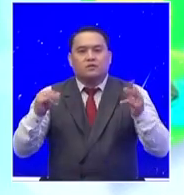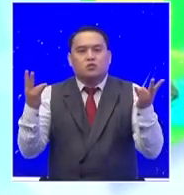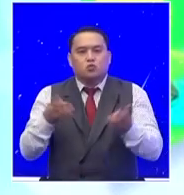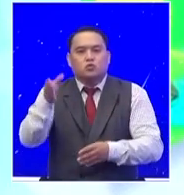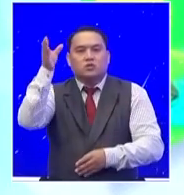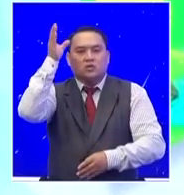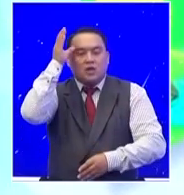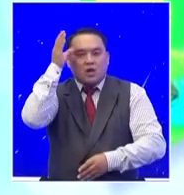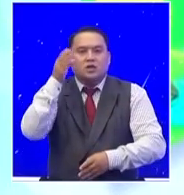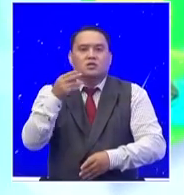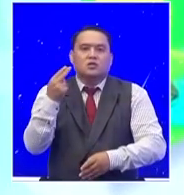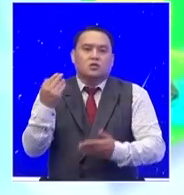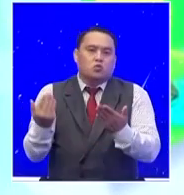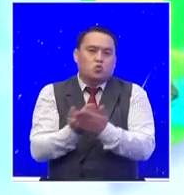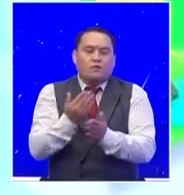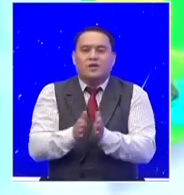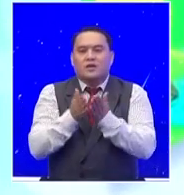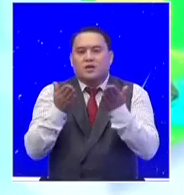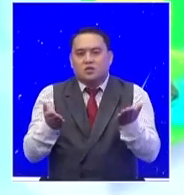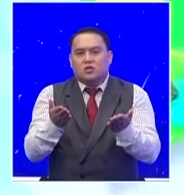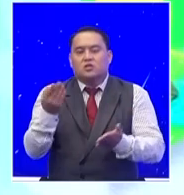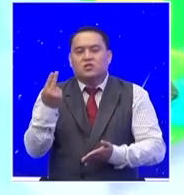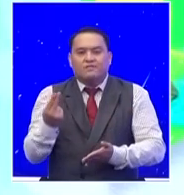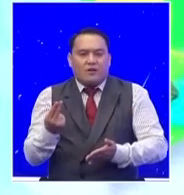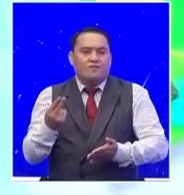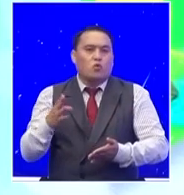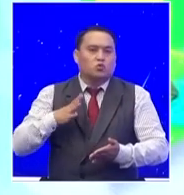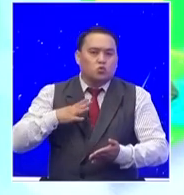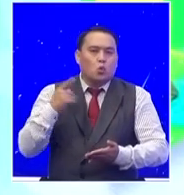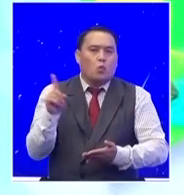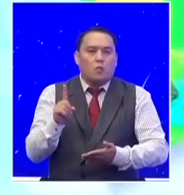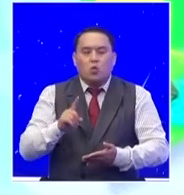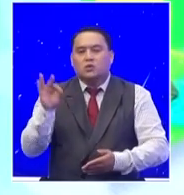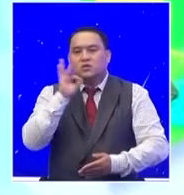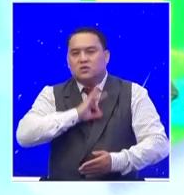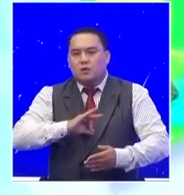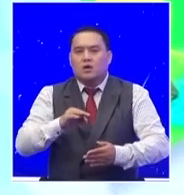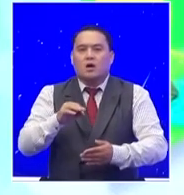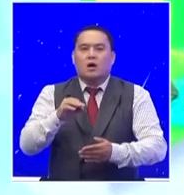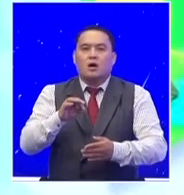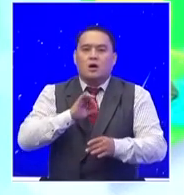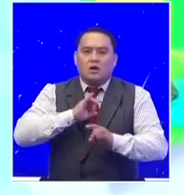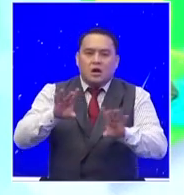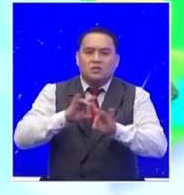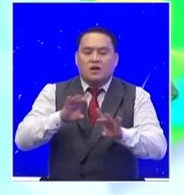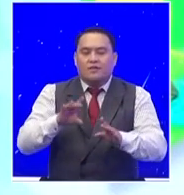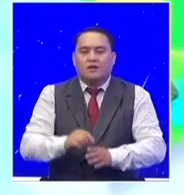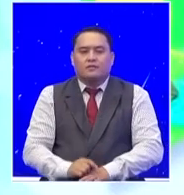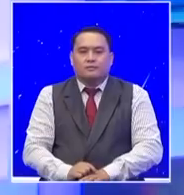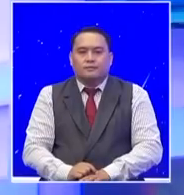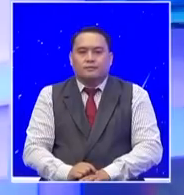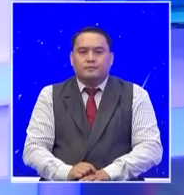будущем выпускать цифровизованные книги. То есть в придачу к имеющимся иллюстрациям в книгах будут и аудиопояснения к ним.